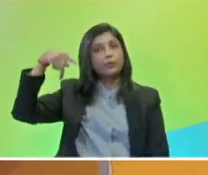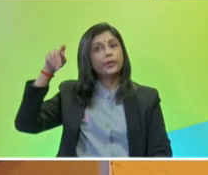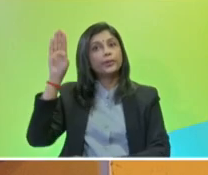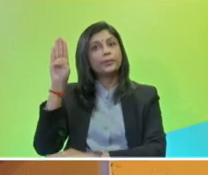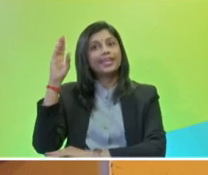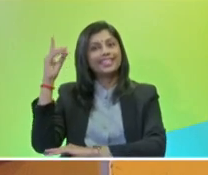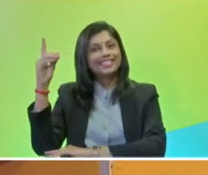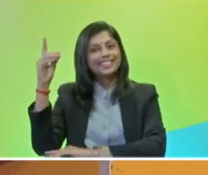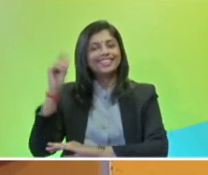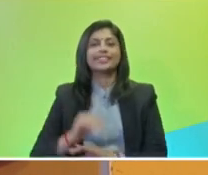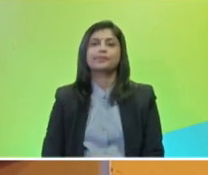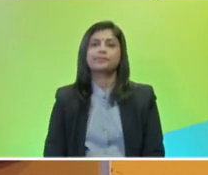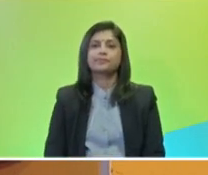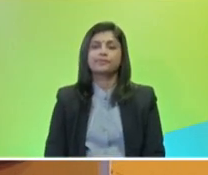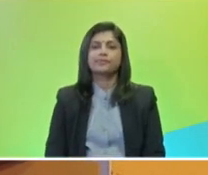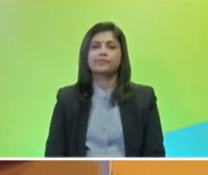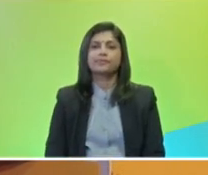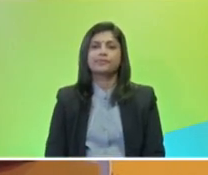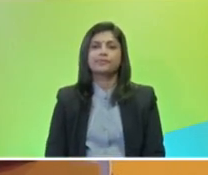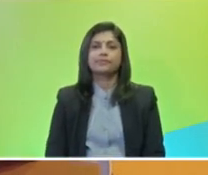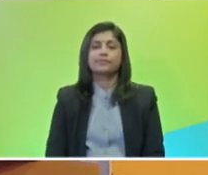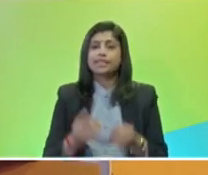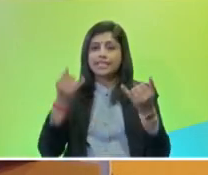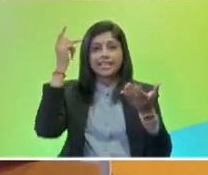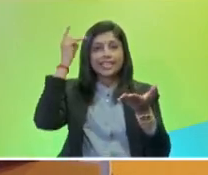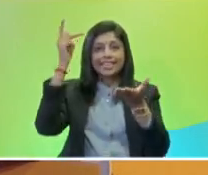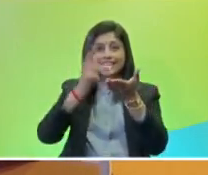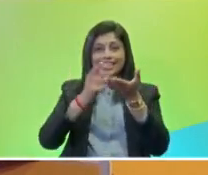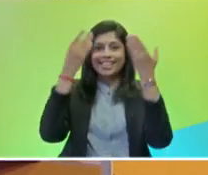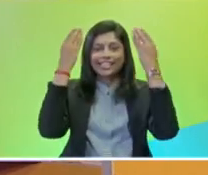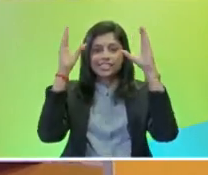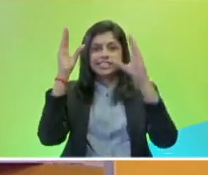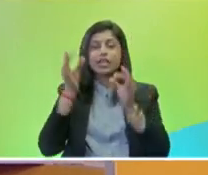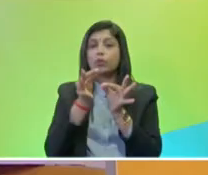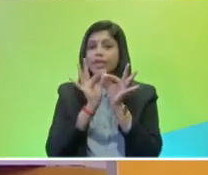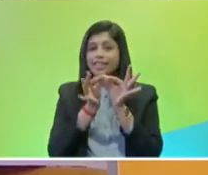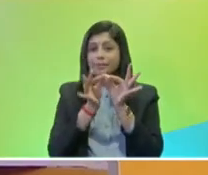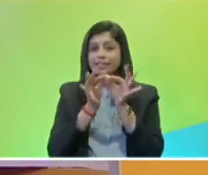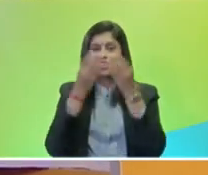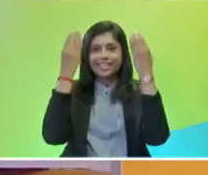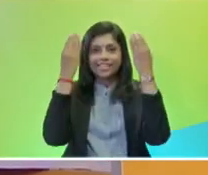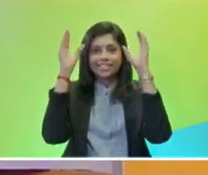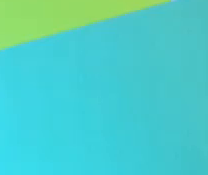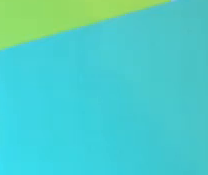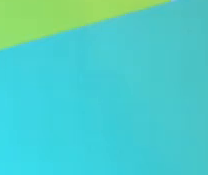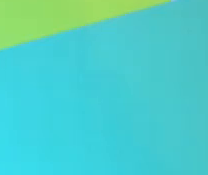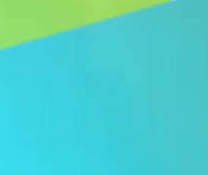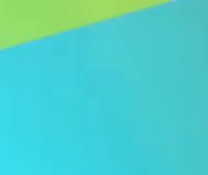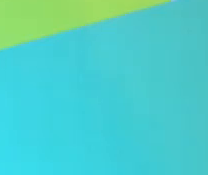sebelum kita bersama dengan beliau dengan saya untuk memperkenalkan juru bahasa isyarat kita tak lain